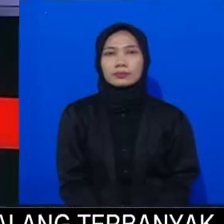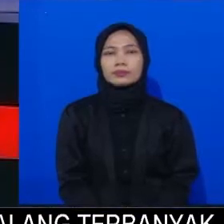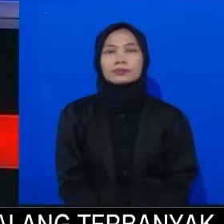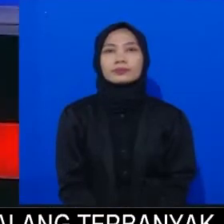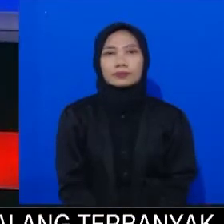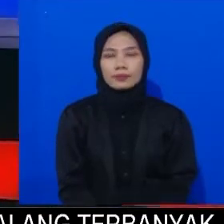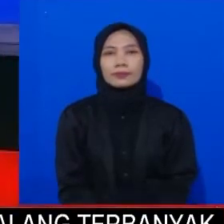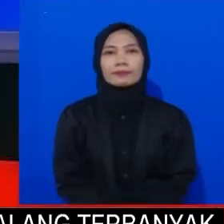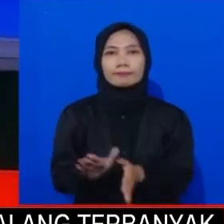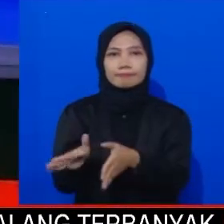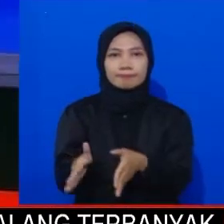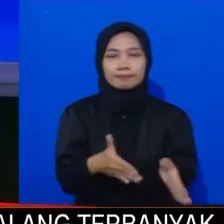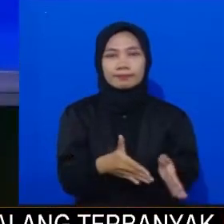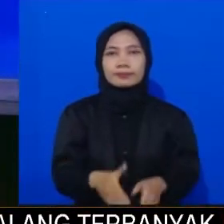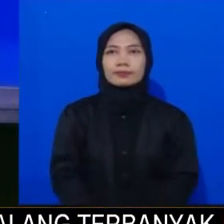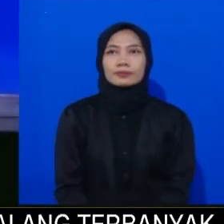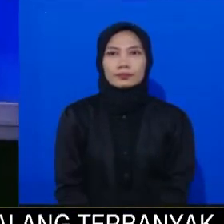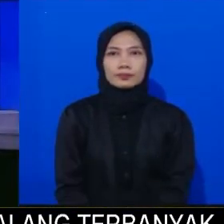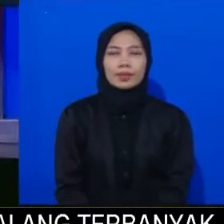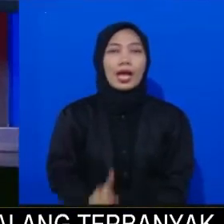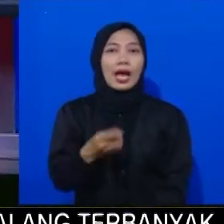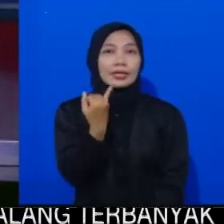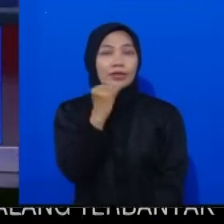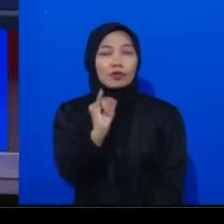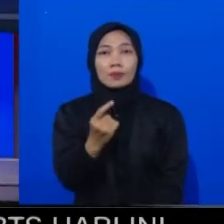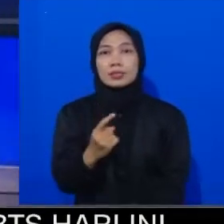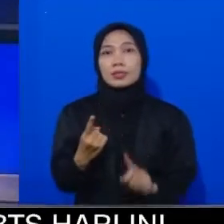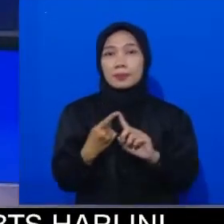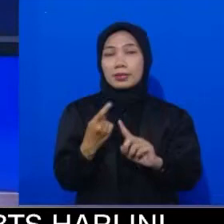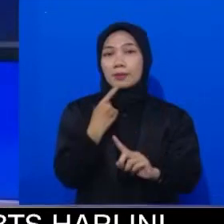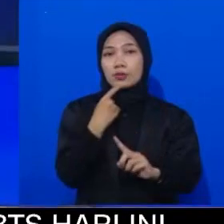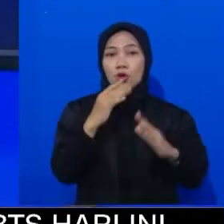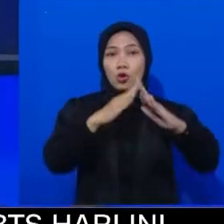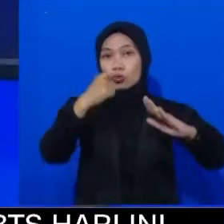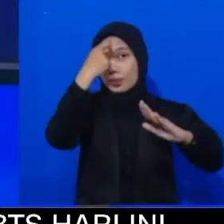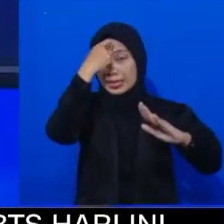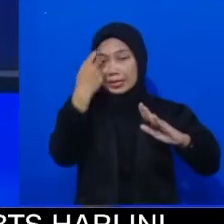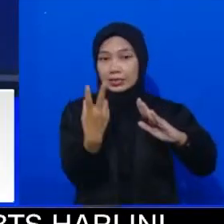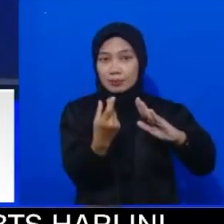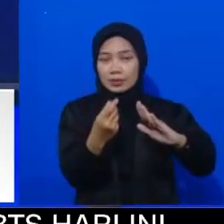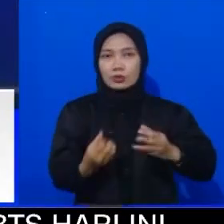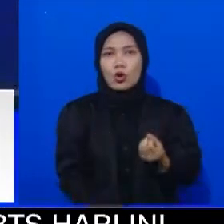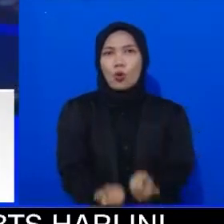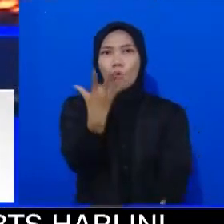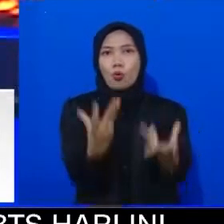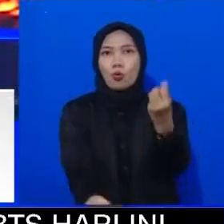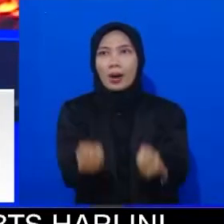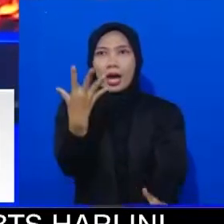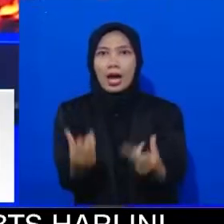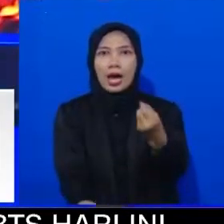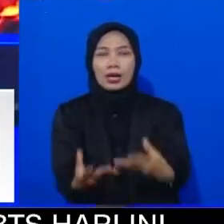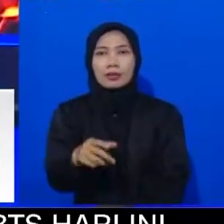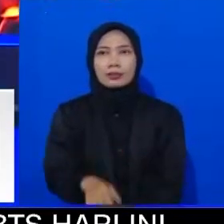Kita ke informasi dari sejumlah daerah di tanah air. Yang pertama, kebakaran sebuah rumah sakit di Pematang Siantar, Sumatera Utara ini memicu